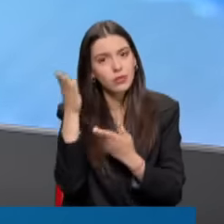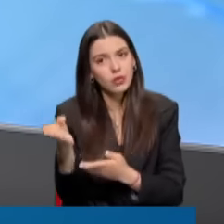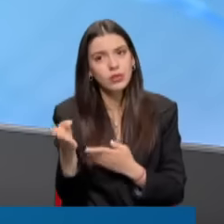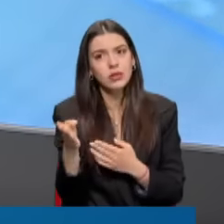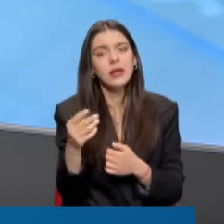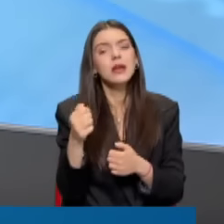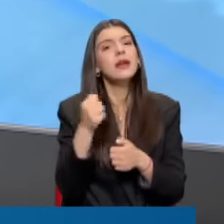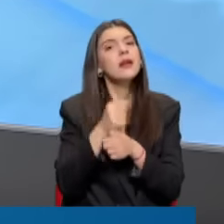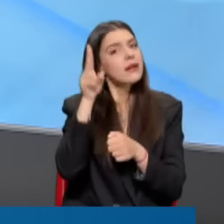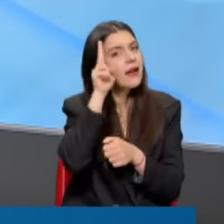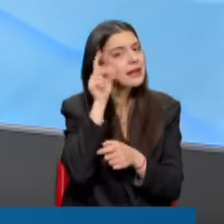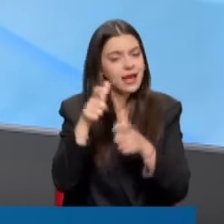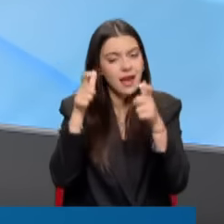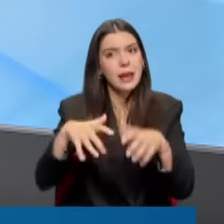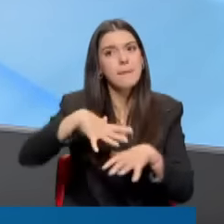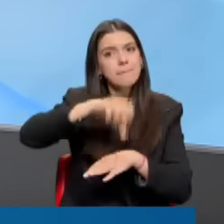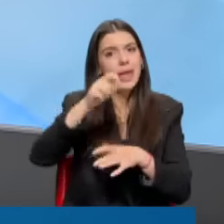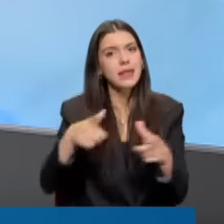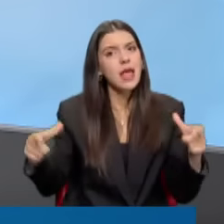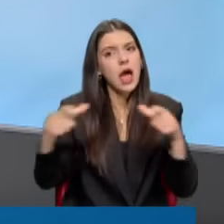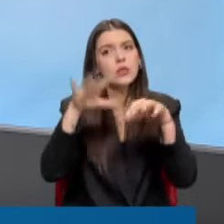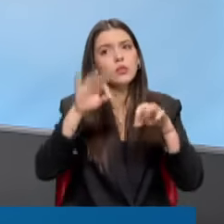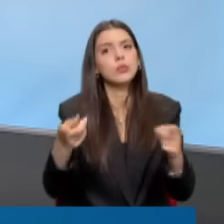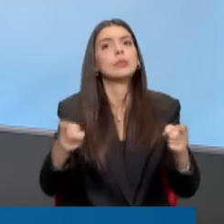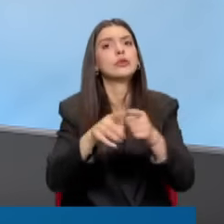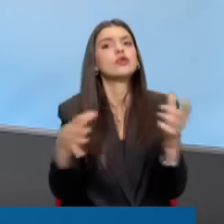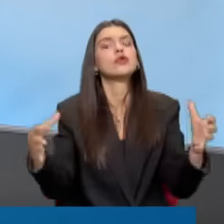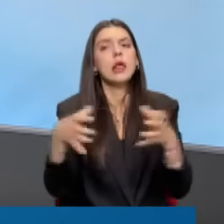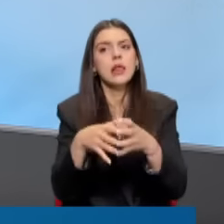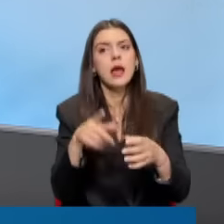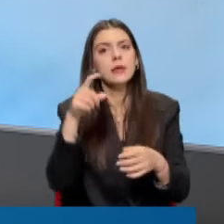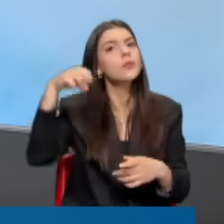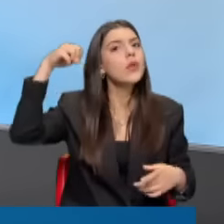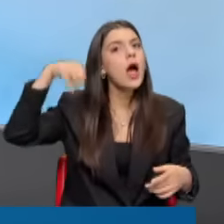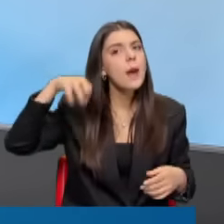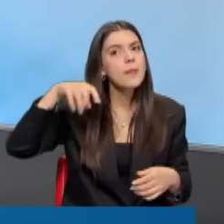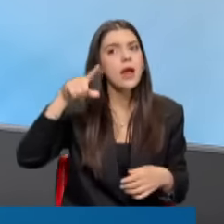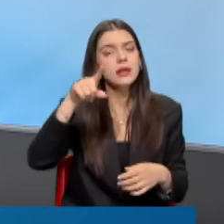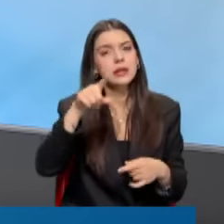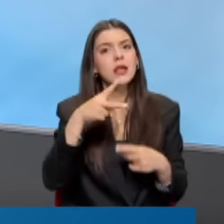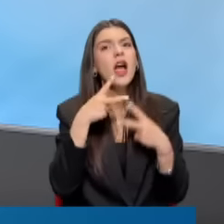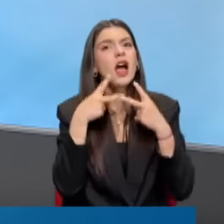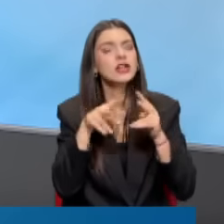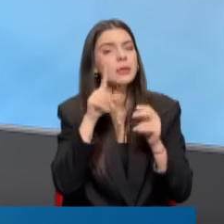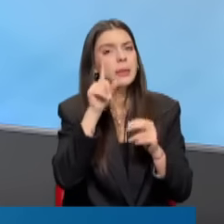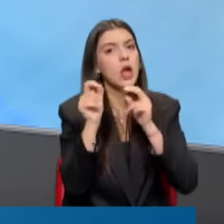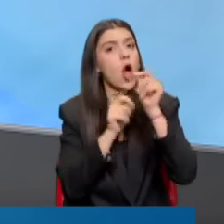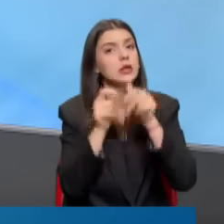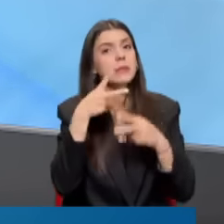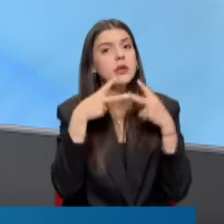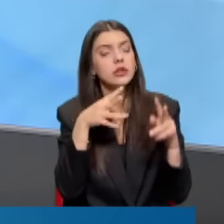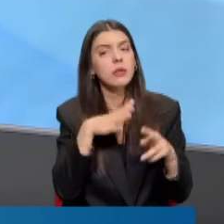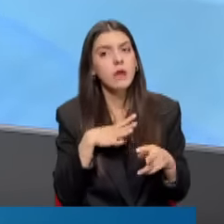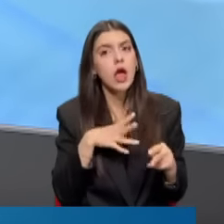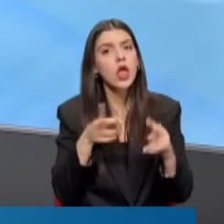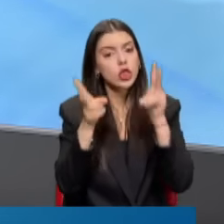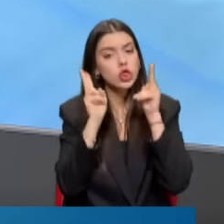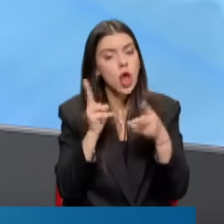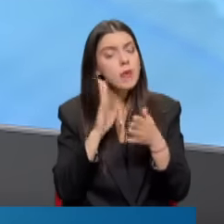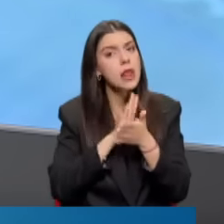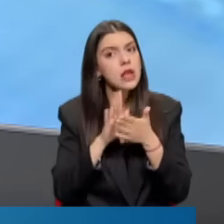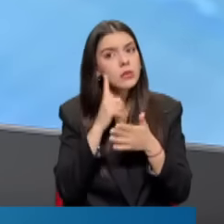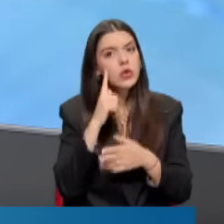meydanında bir araya gelecekler Bununla ilgili AK Parti ile Özlem Zengin'in yaptığı bir açıklama var normalleşme kapsamında